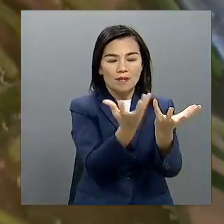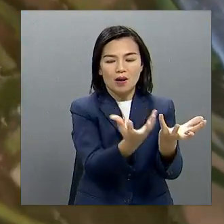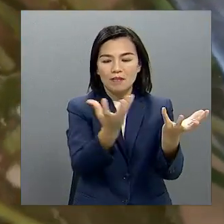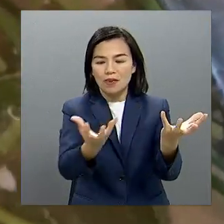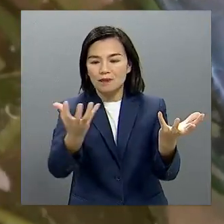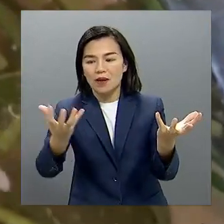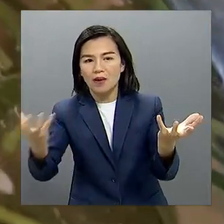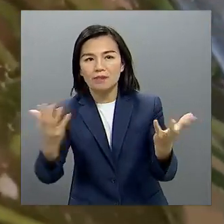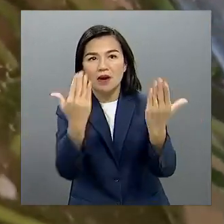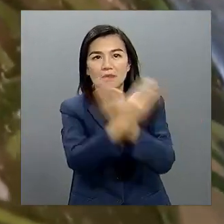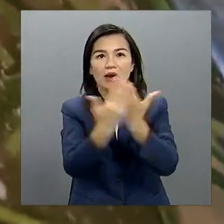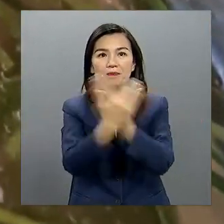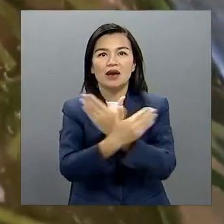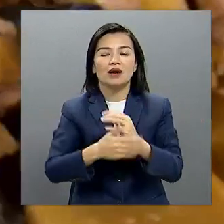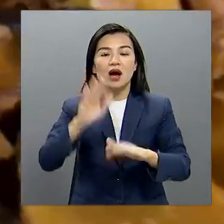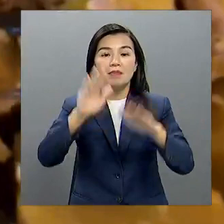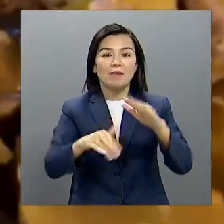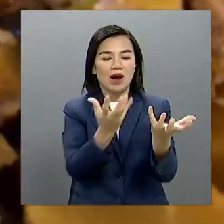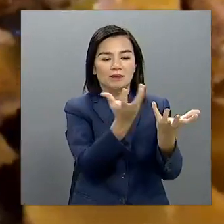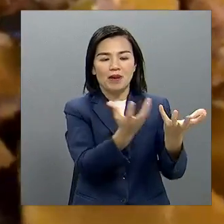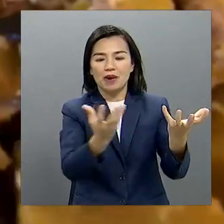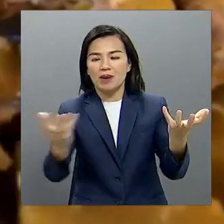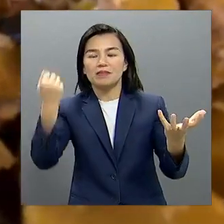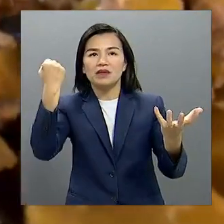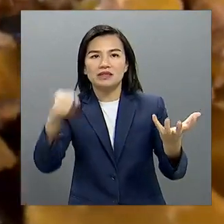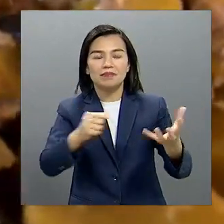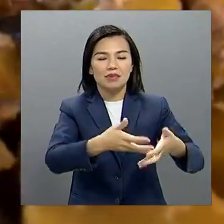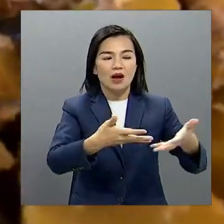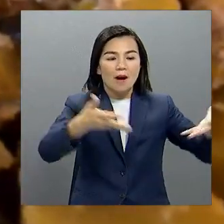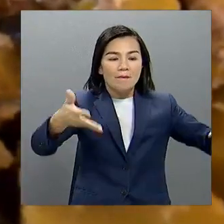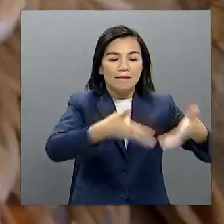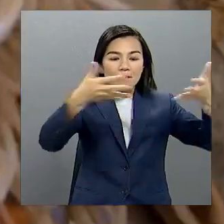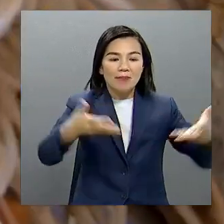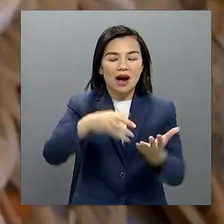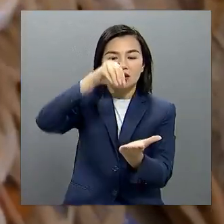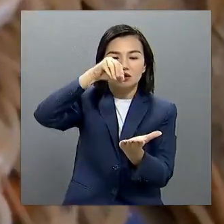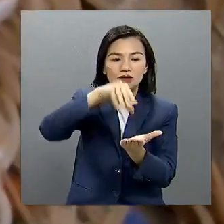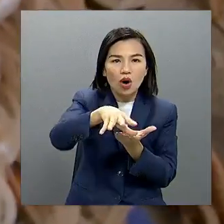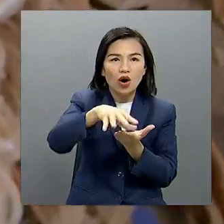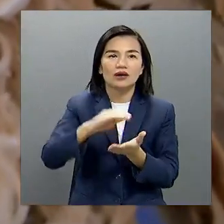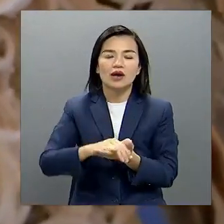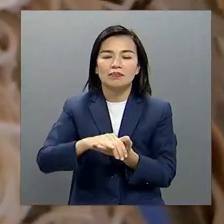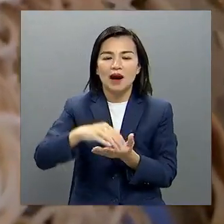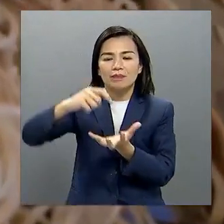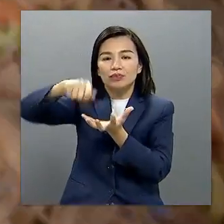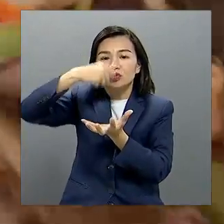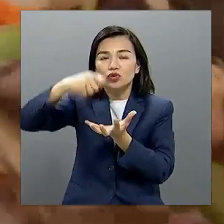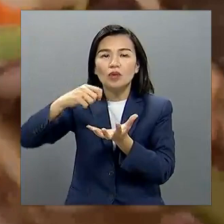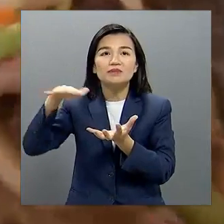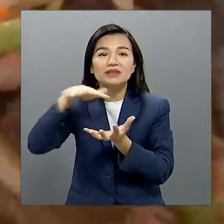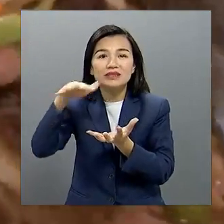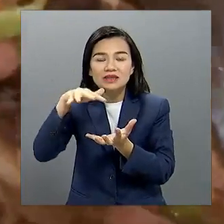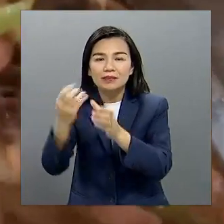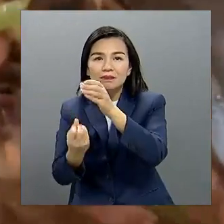10อย่างคืออย่างต่ำในทุกวันมีทั้งผัดทอดแกงจืดแกงปลานะฮะน้ำพริกกะปิชะอมทอดปลาทูขนม